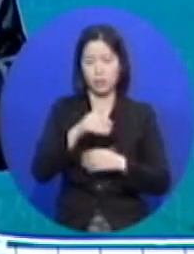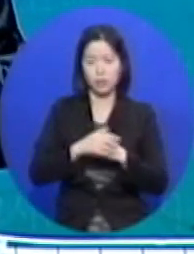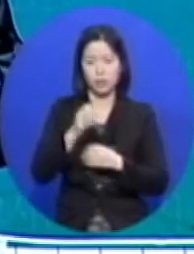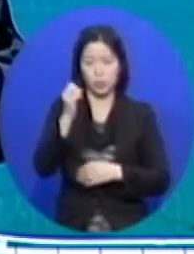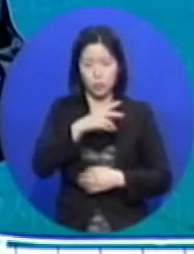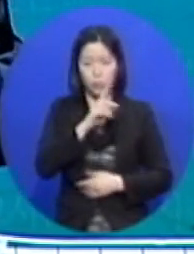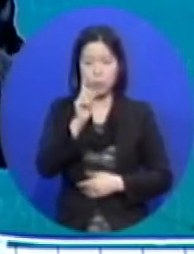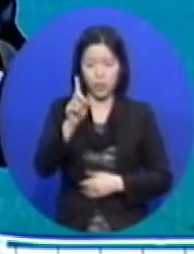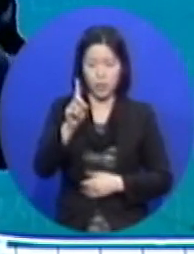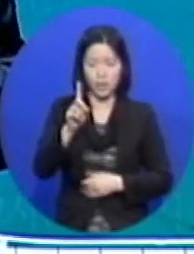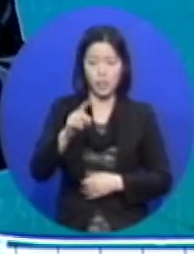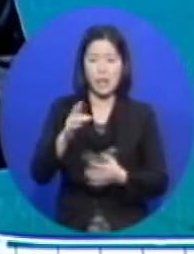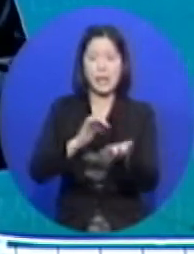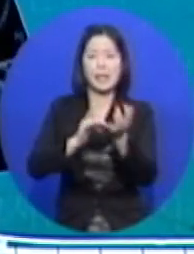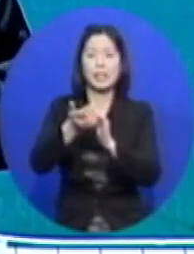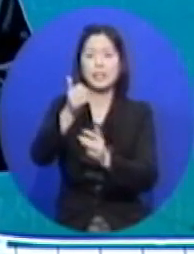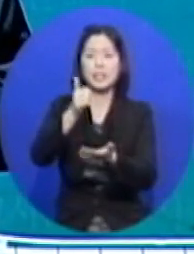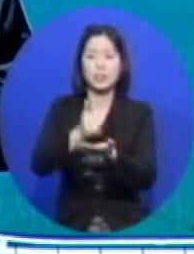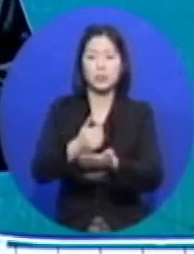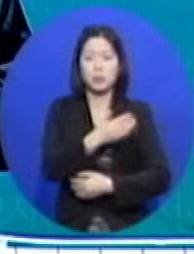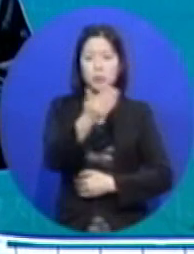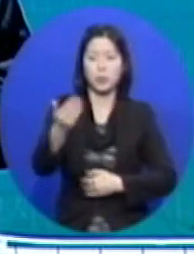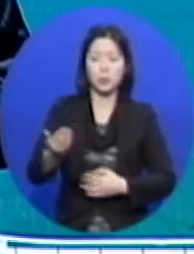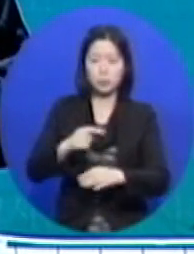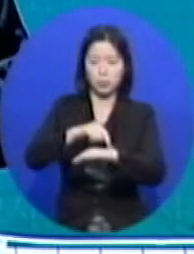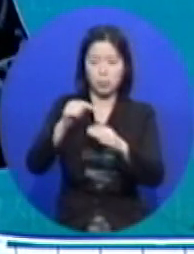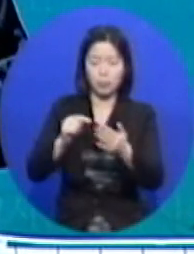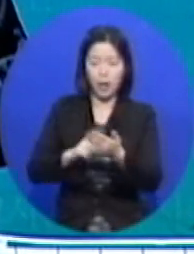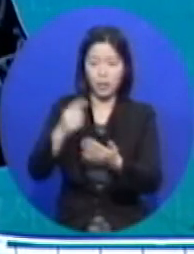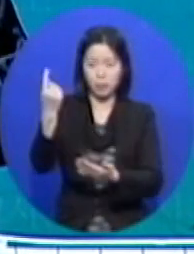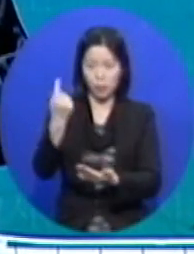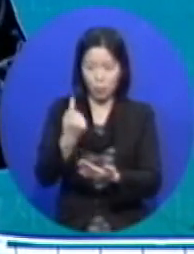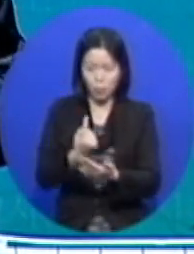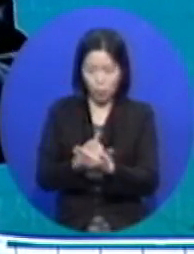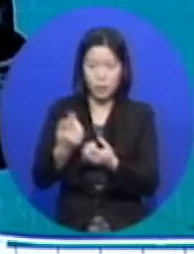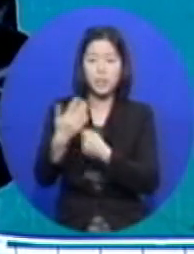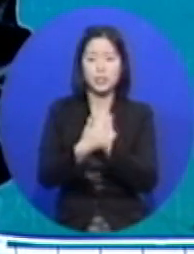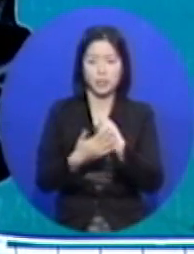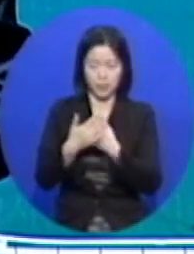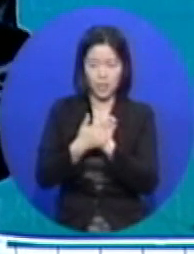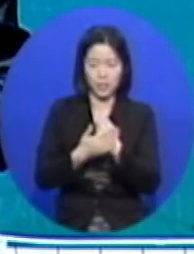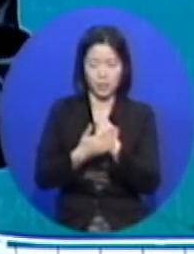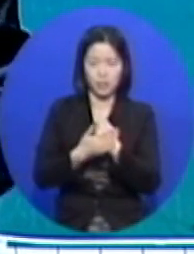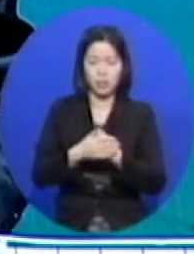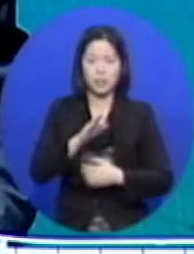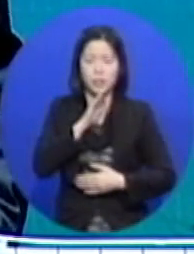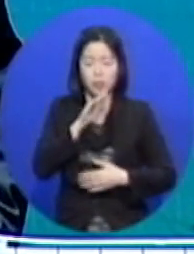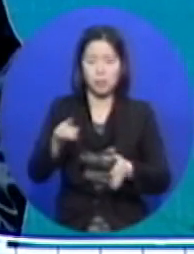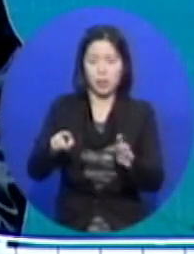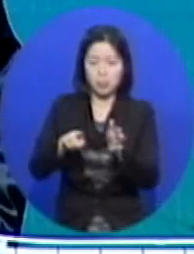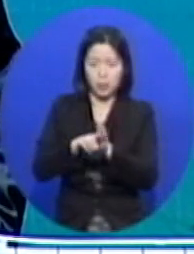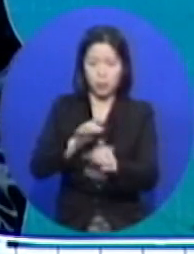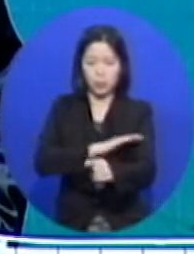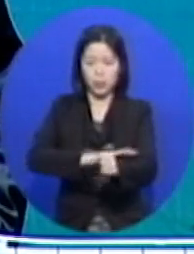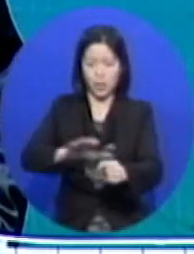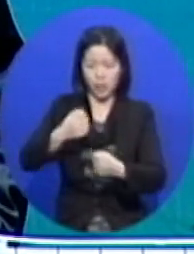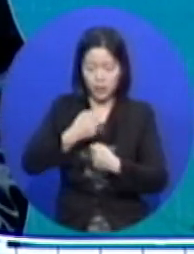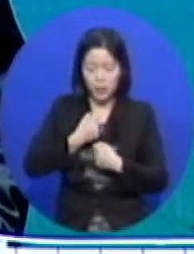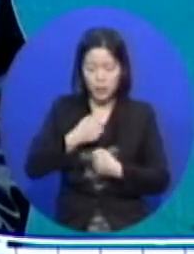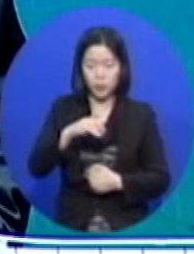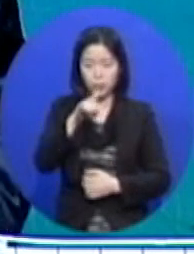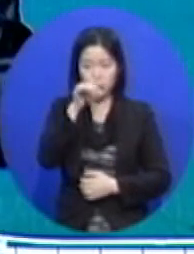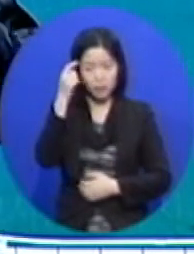여러분 예수님이 여러분의 마음에 오신 은혜는 그것은 정말 믿고 잘 지키고 있으신가요